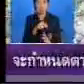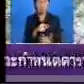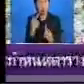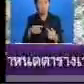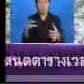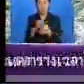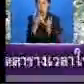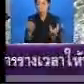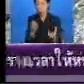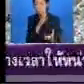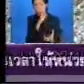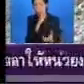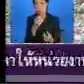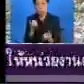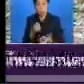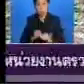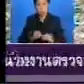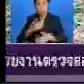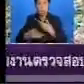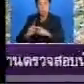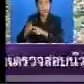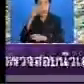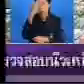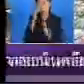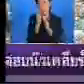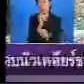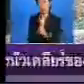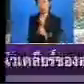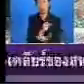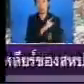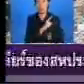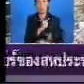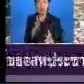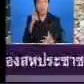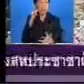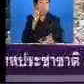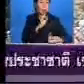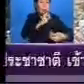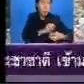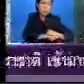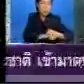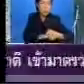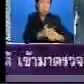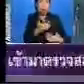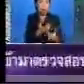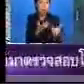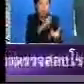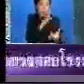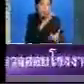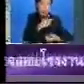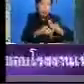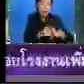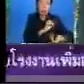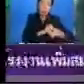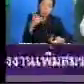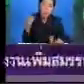ว่ามีเจ้าหน้าที่ที่ละเลยการปฏิบัติหน้าที่และรู้เห็นเป็นใจกับขบวนการดังกล่าวโดยมีการย้ำกำกับนะครับกับทางด้านผู้บังคับบัญชา